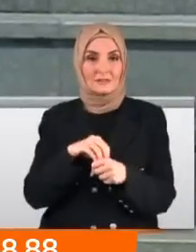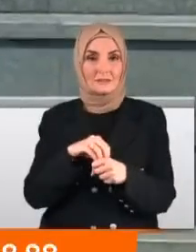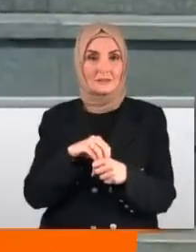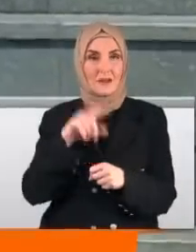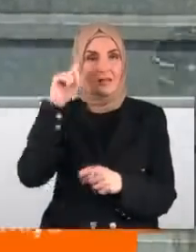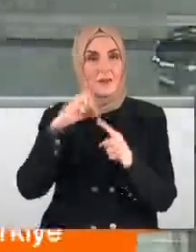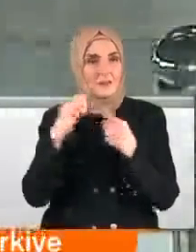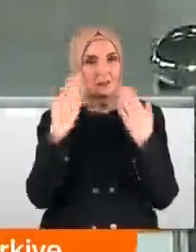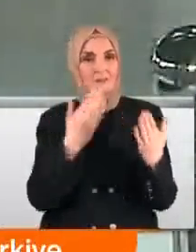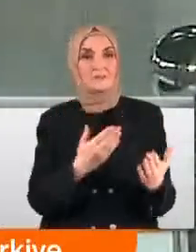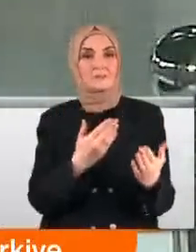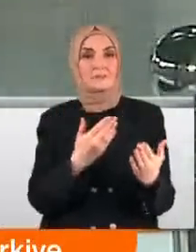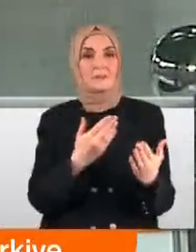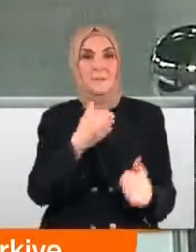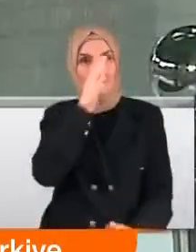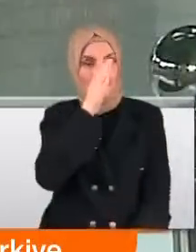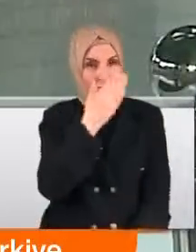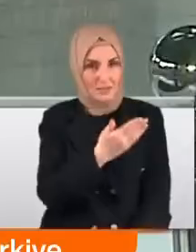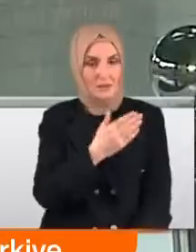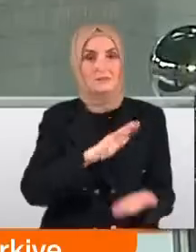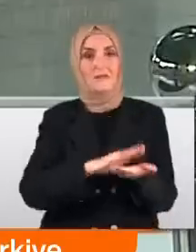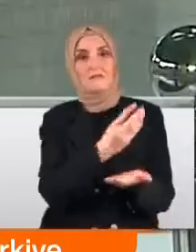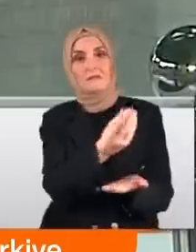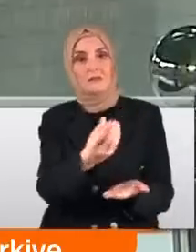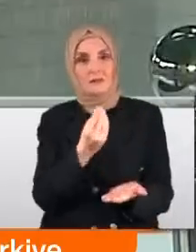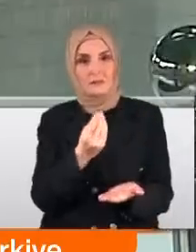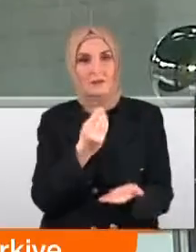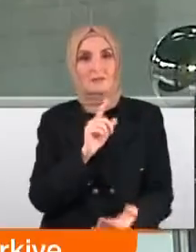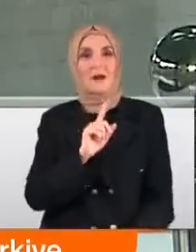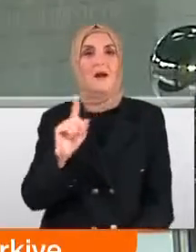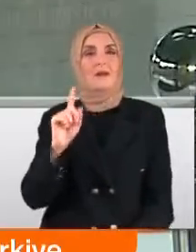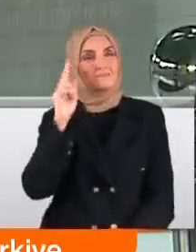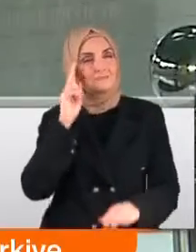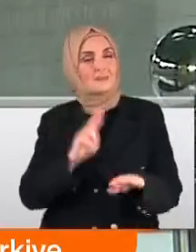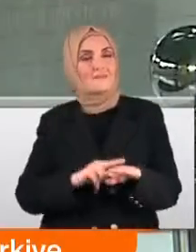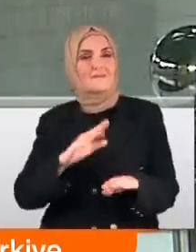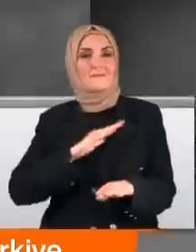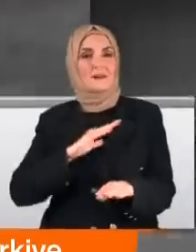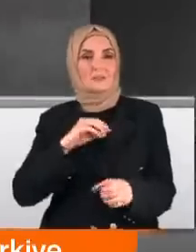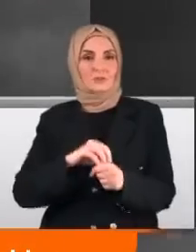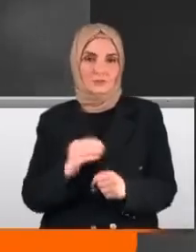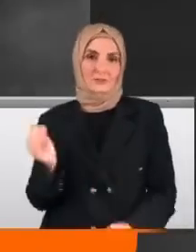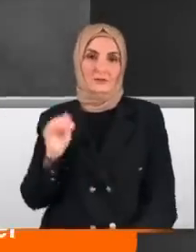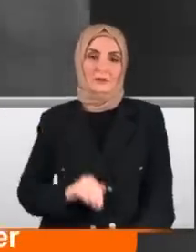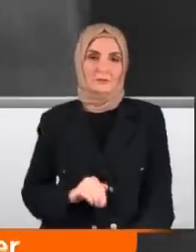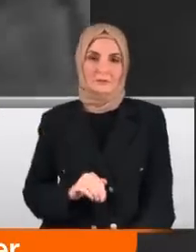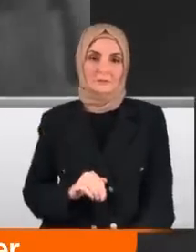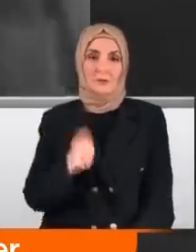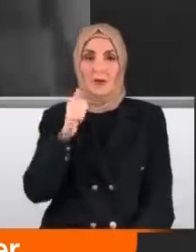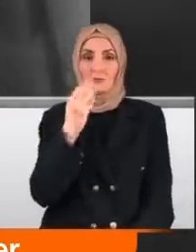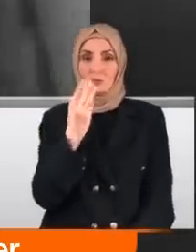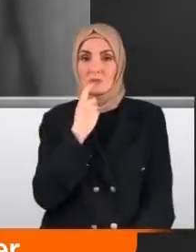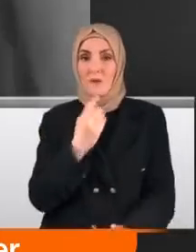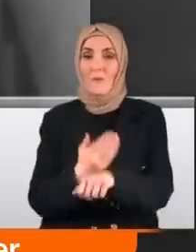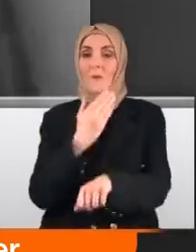arkadaşlarını hayırla yad etmek üzere burada anıt mezardayız. 63 yıl önce bugündü.